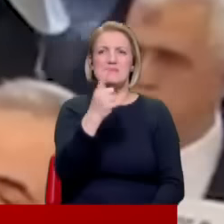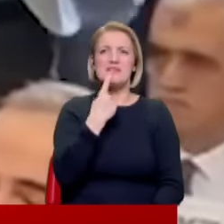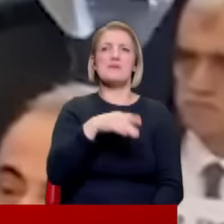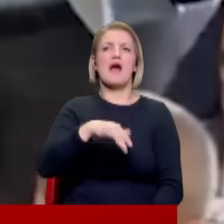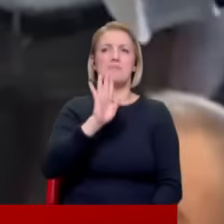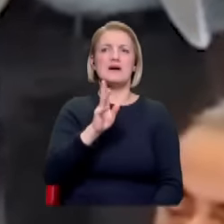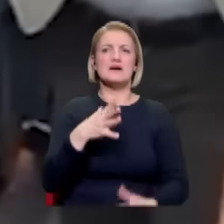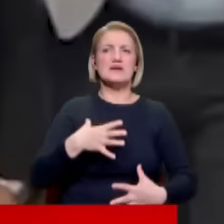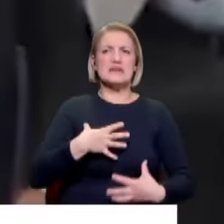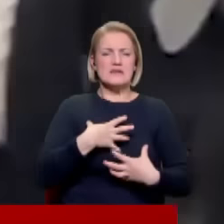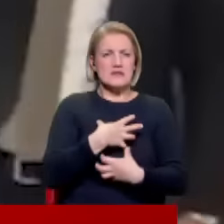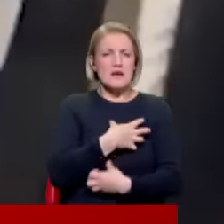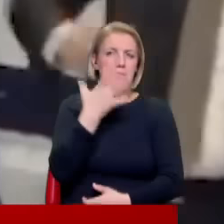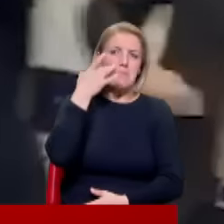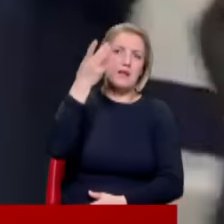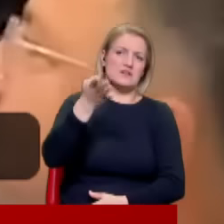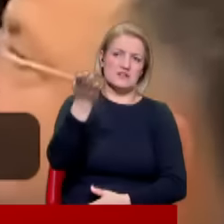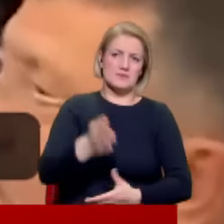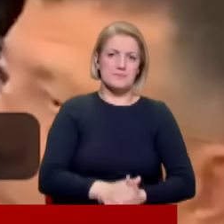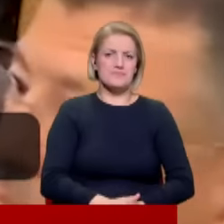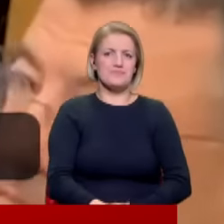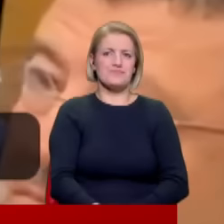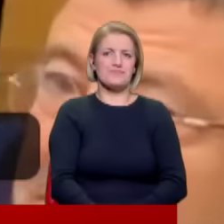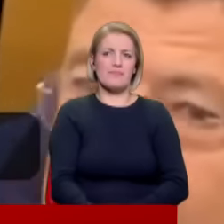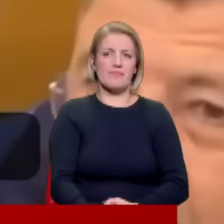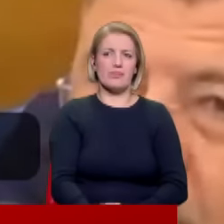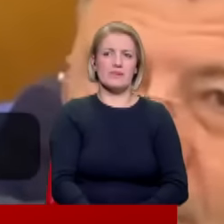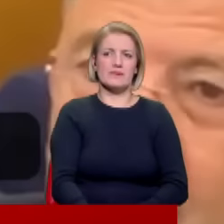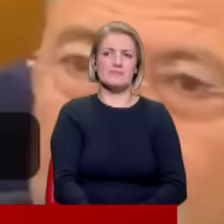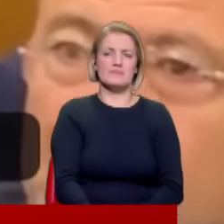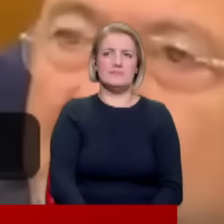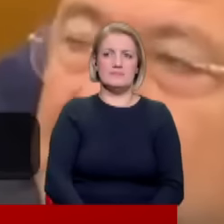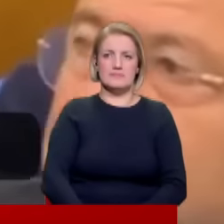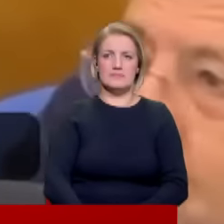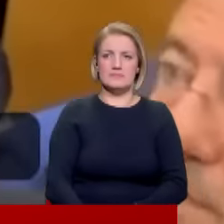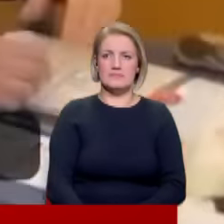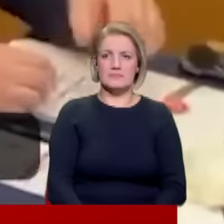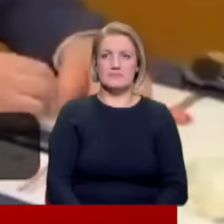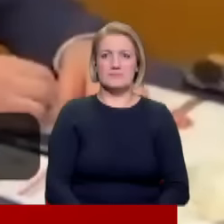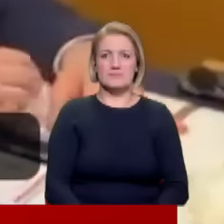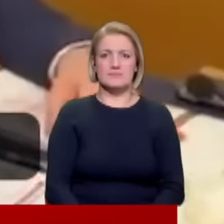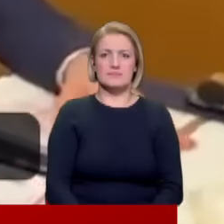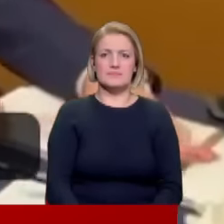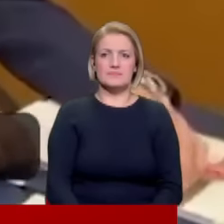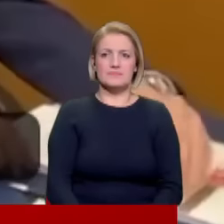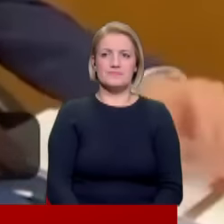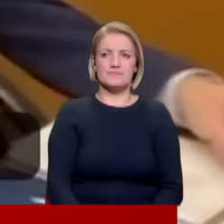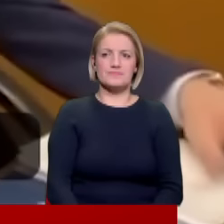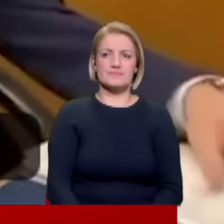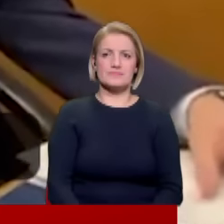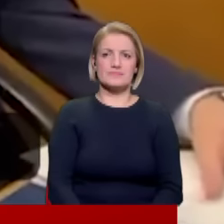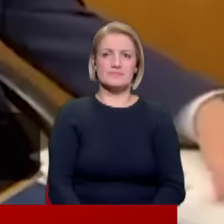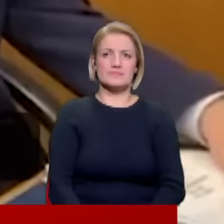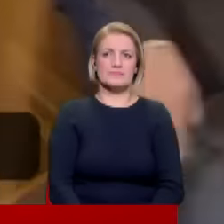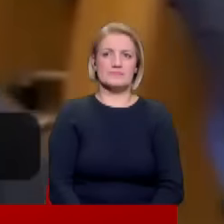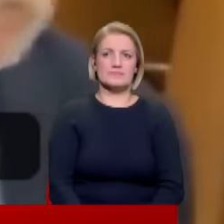ama gerginliği her halinden belliydi. Kaç tane bebeğin cinayetlere kurban gitmesi lazım? Türkiye'de istifa olmadığı gibi utanma